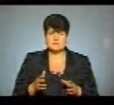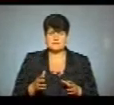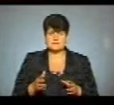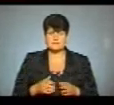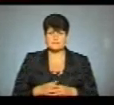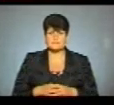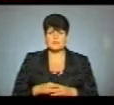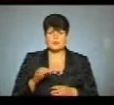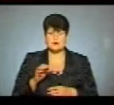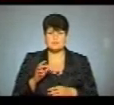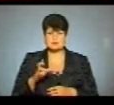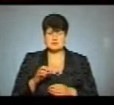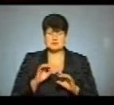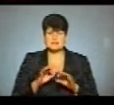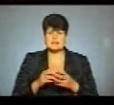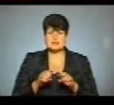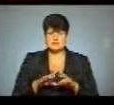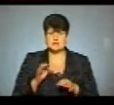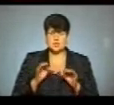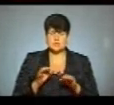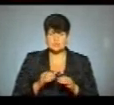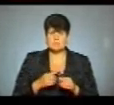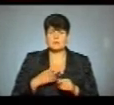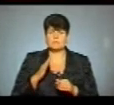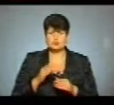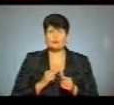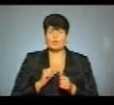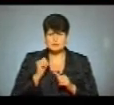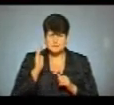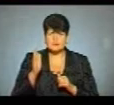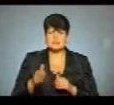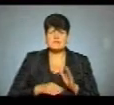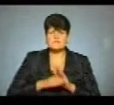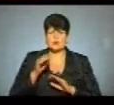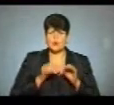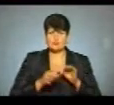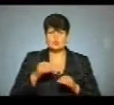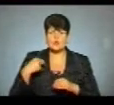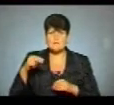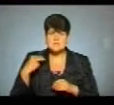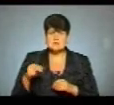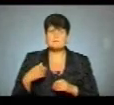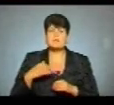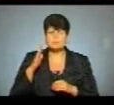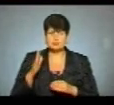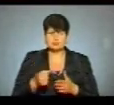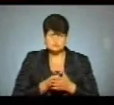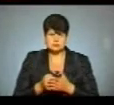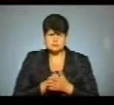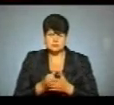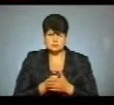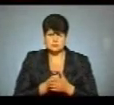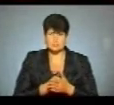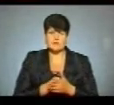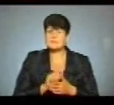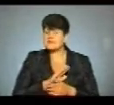Ольга Бандосяк прокоментувала рішення суду. І ми будемо йти далі, навіть до Верховного суду, до президента. Ми будемо бити усі дзвони, але ми